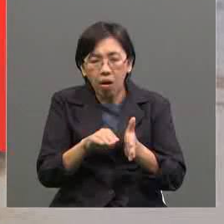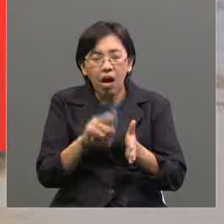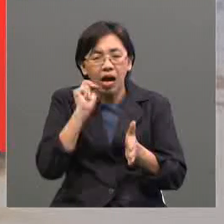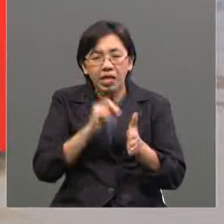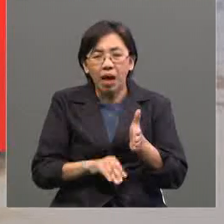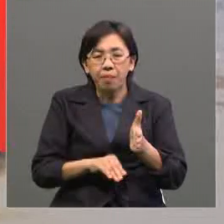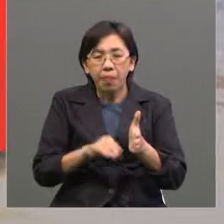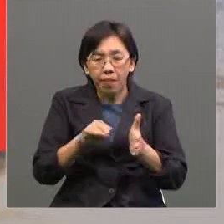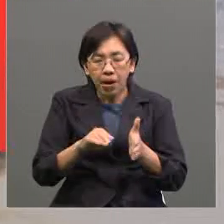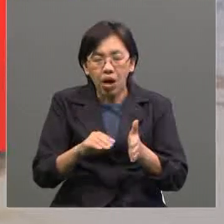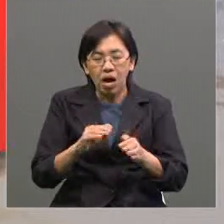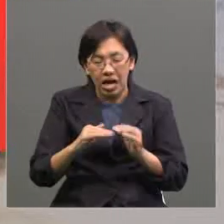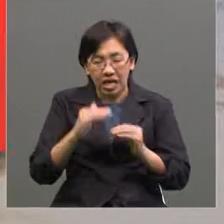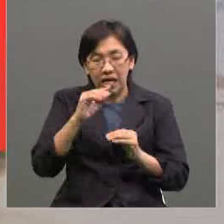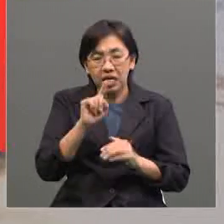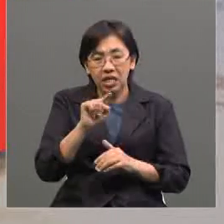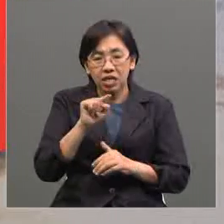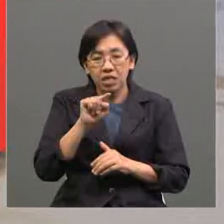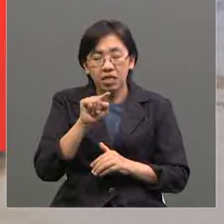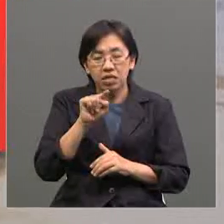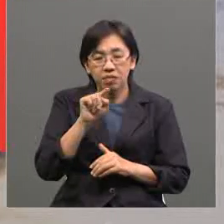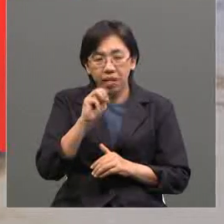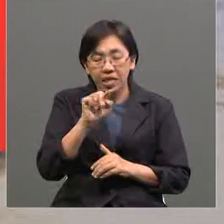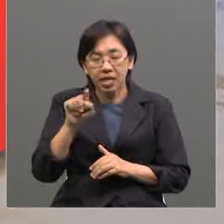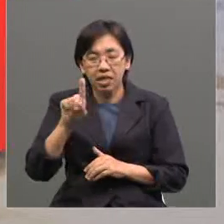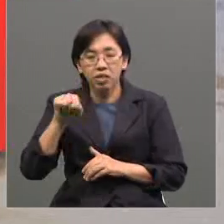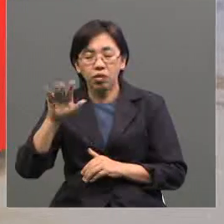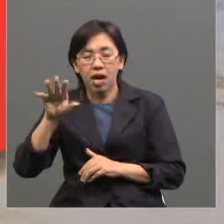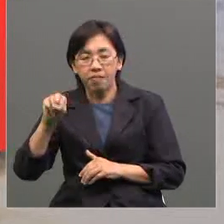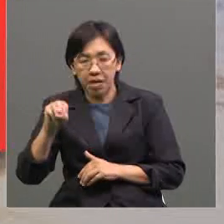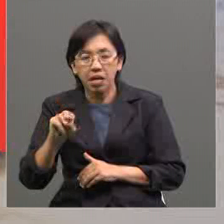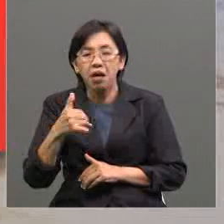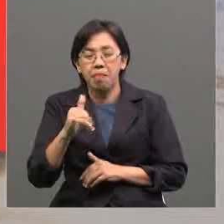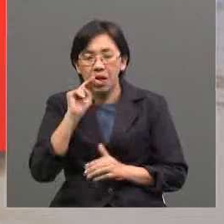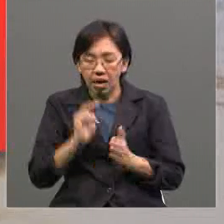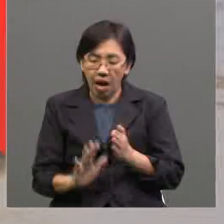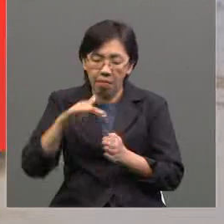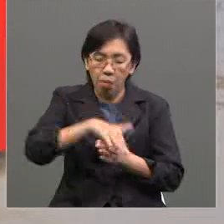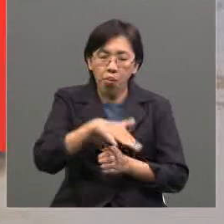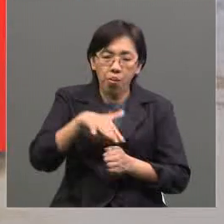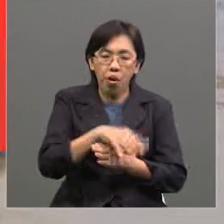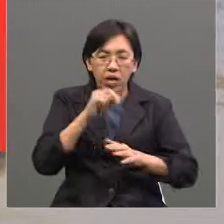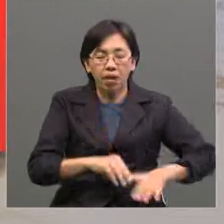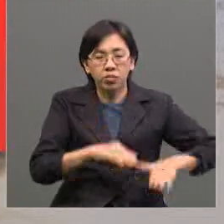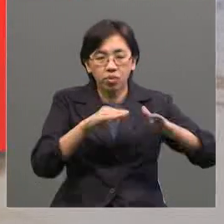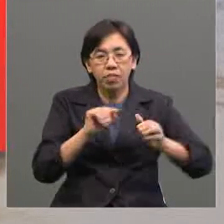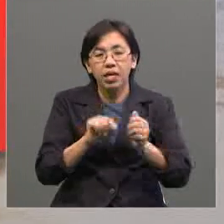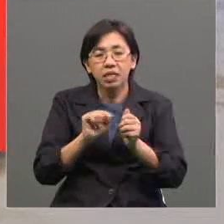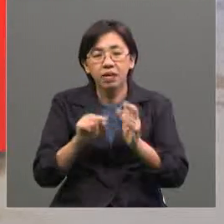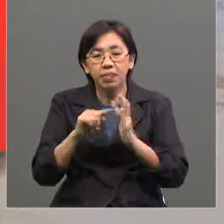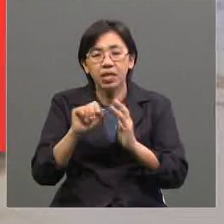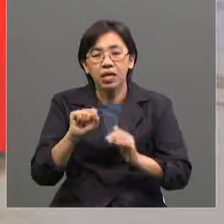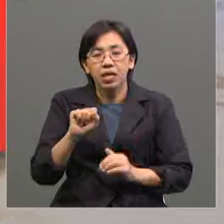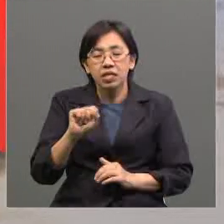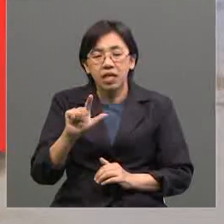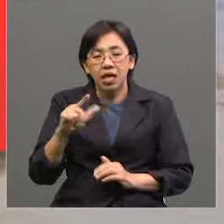กว่าตลิ่งเนี่ย 1มตถึง 1มเลยนะครับแน่นอนว่าแบบนี้มันท่วมเข้ามาในพื้นที่ลุ่มต่ำริมแม่น้ำที่อำเภอเสรภูมิแล้วก็